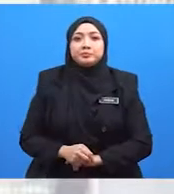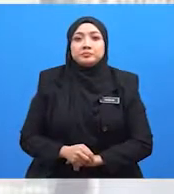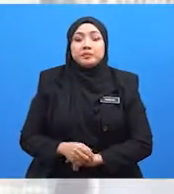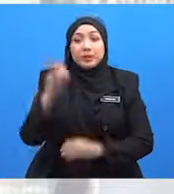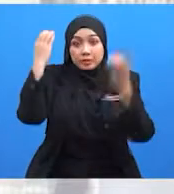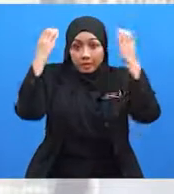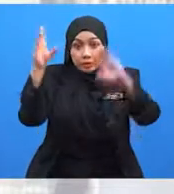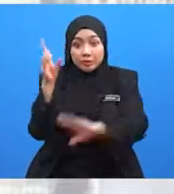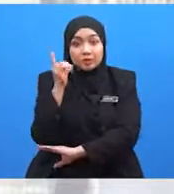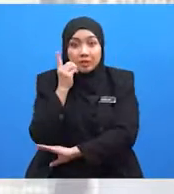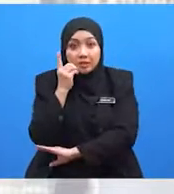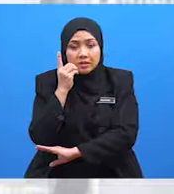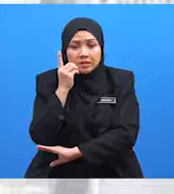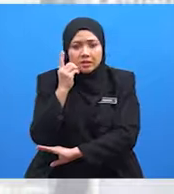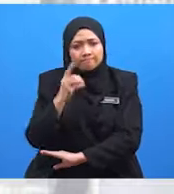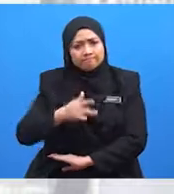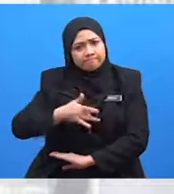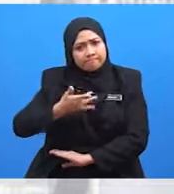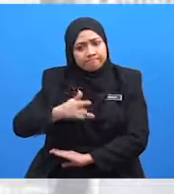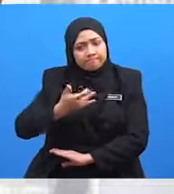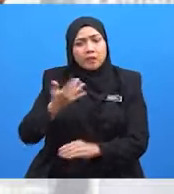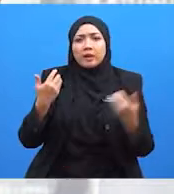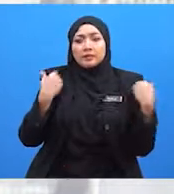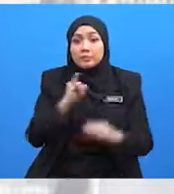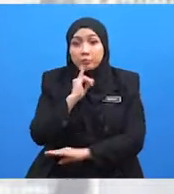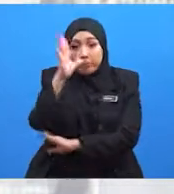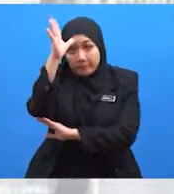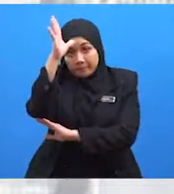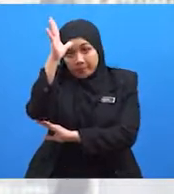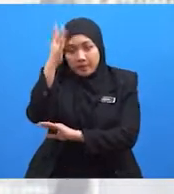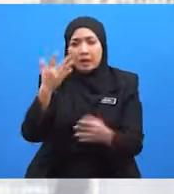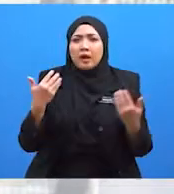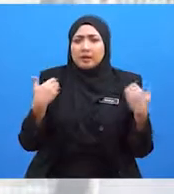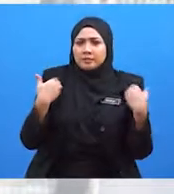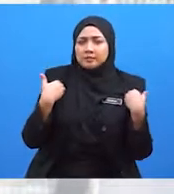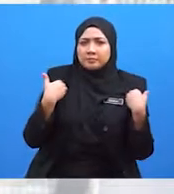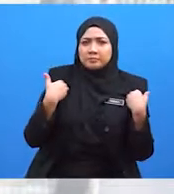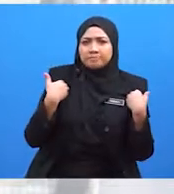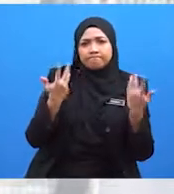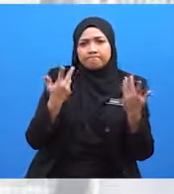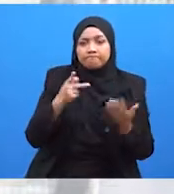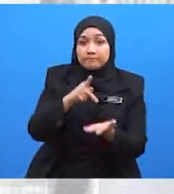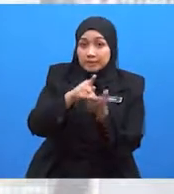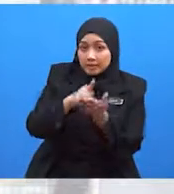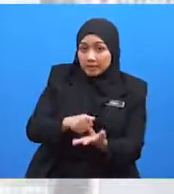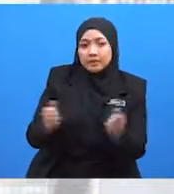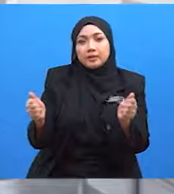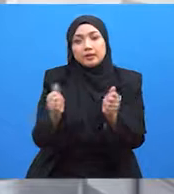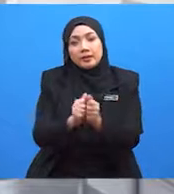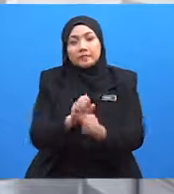Dash maklum, ada sebilangan ibu bapa murid yang terkesan dengan wabak